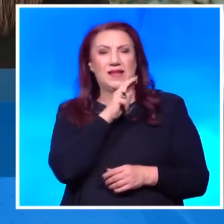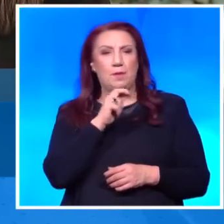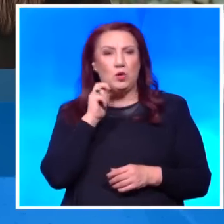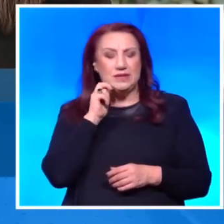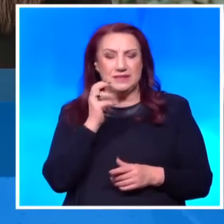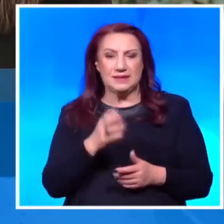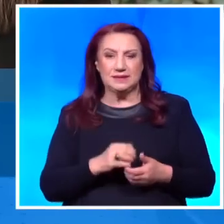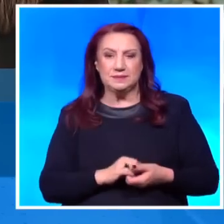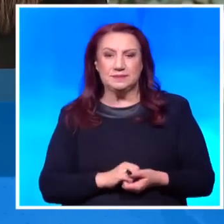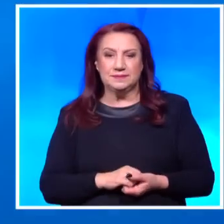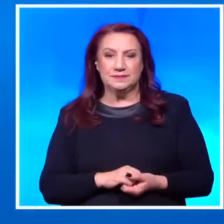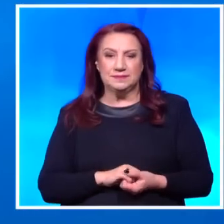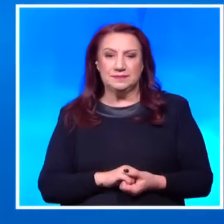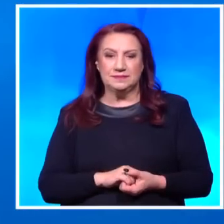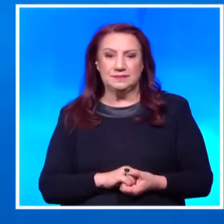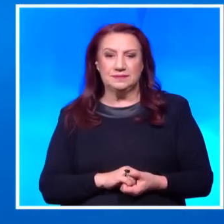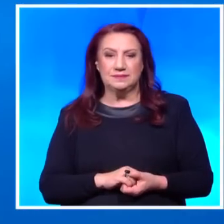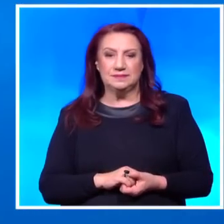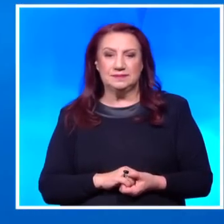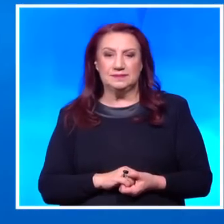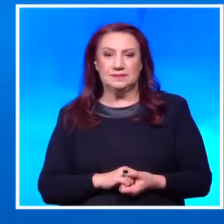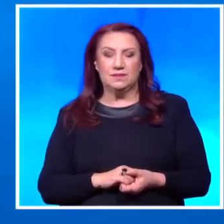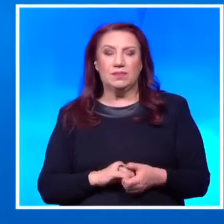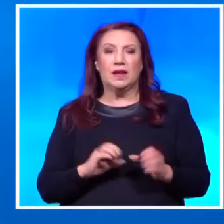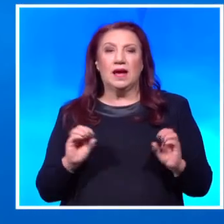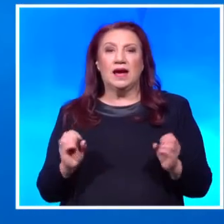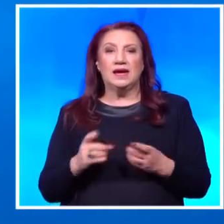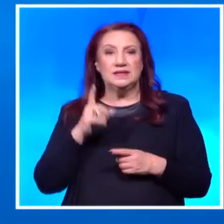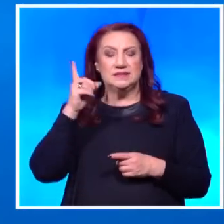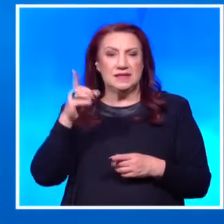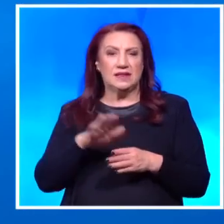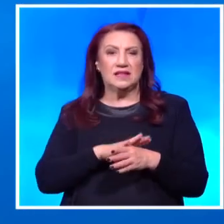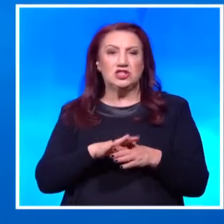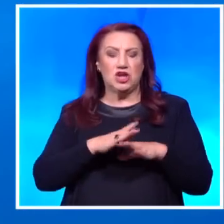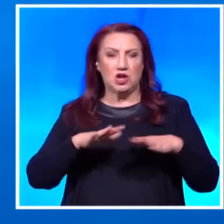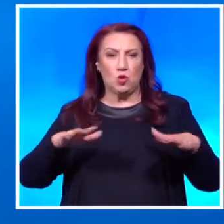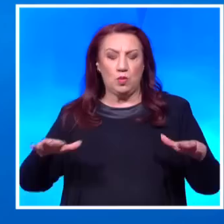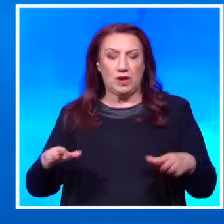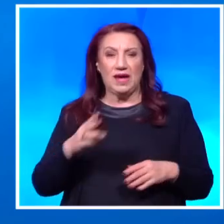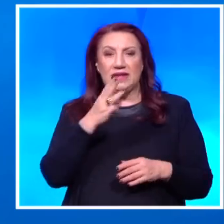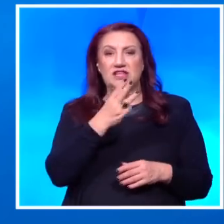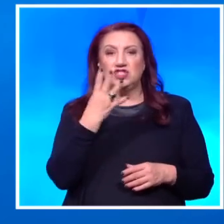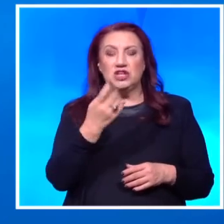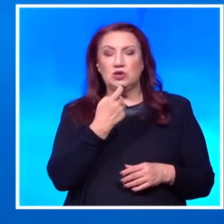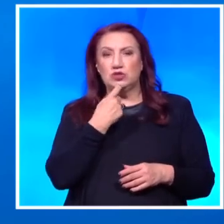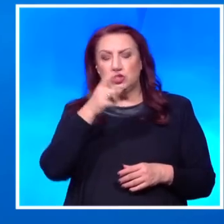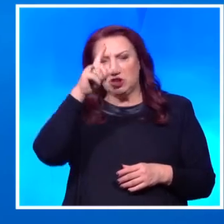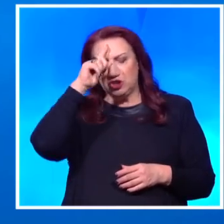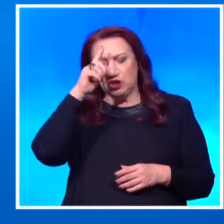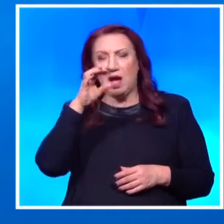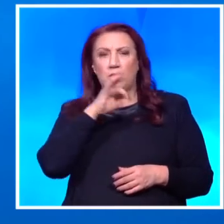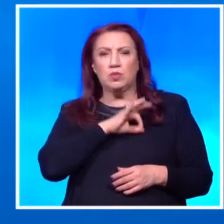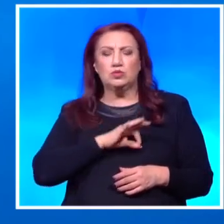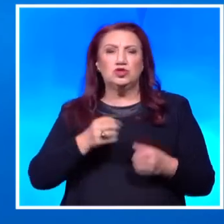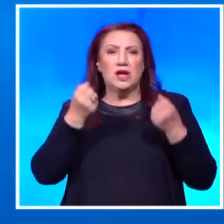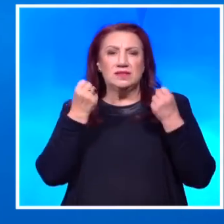Ивелина Драгнева, благодарим ти. Инцидент на Черноморието. 34-годишна жена е в реанимация с тежки изгарения, след като